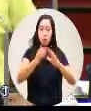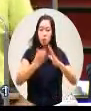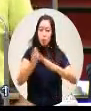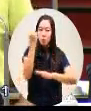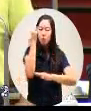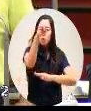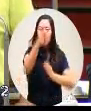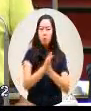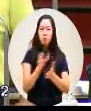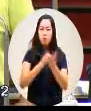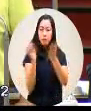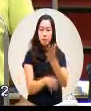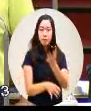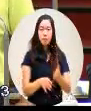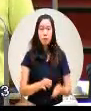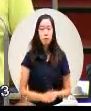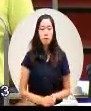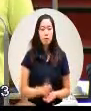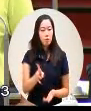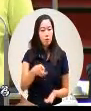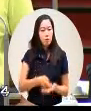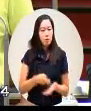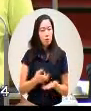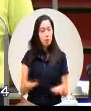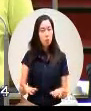免，有那么严重吗？